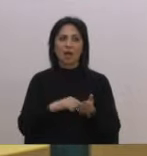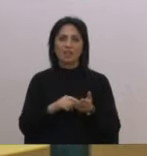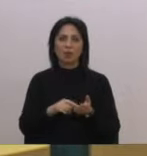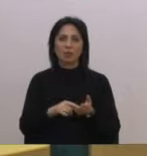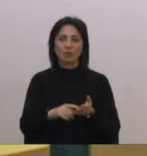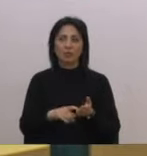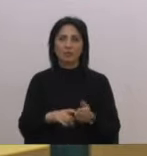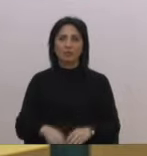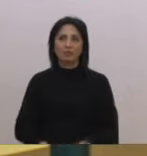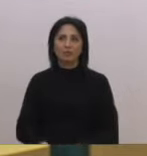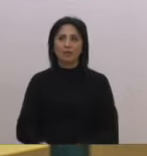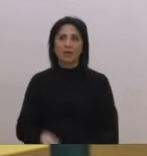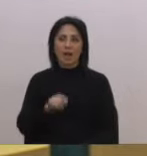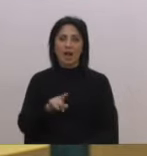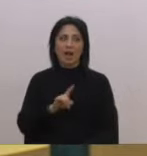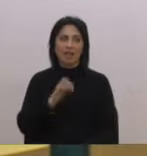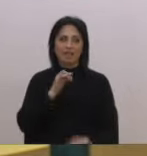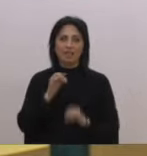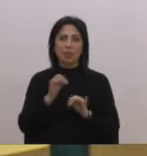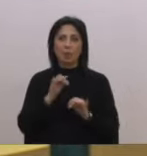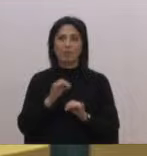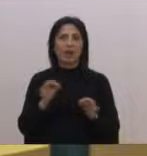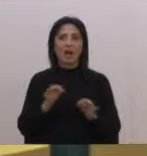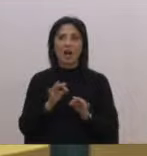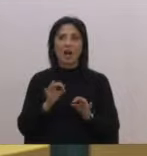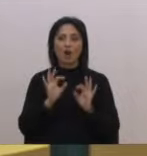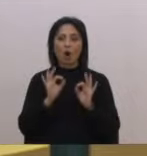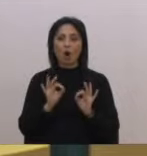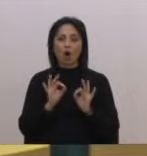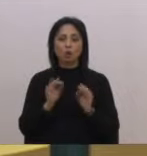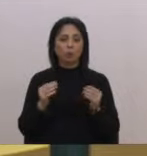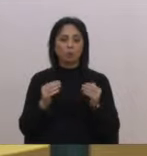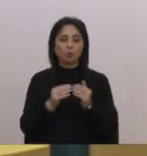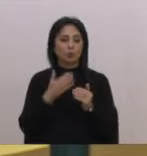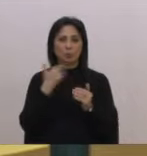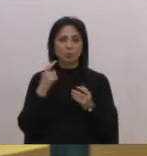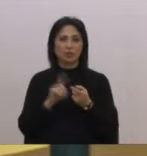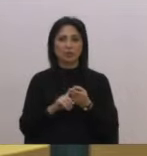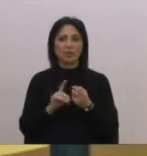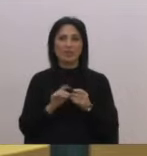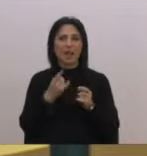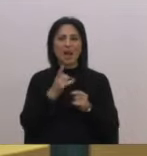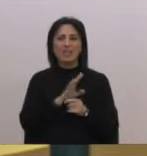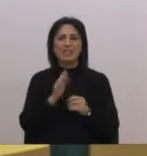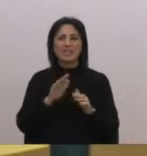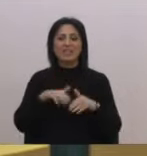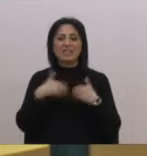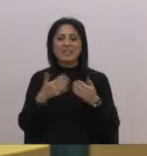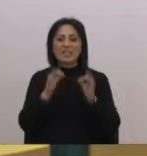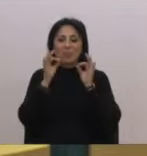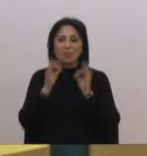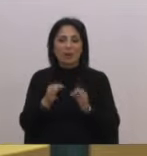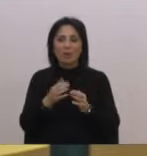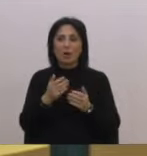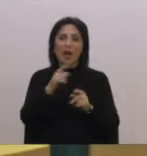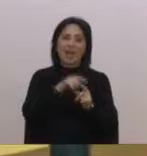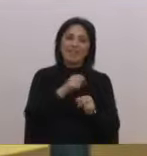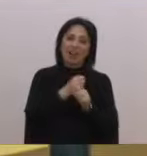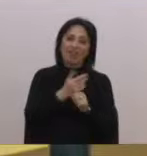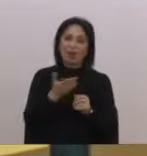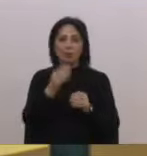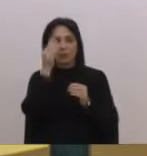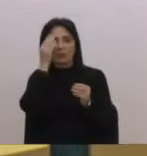Ai ak rat saubaria, araperi konstruktsiulobastan ar aks kavshiri. arceti, cine de barcopil, a se gavake tot, se gavake